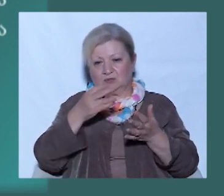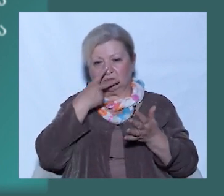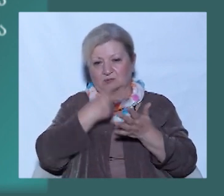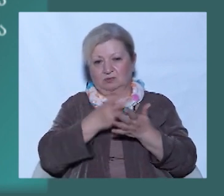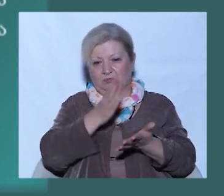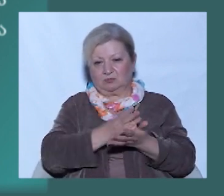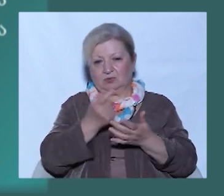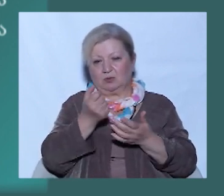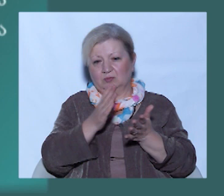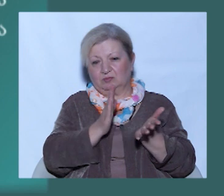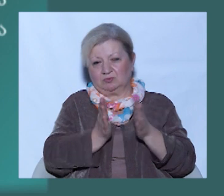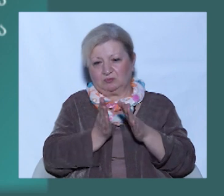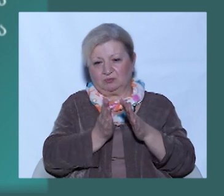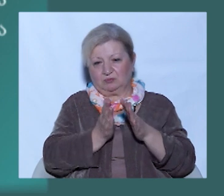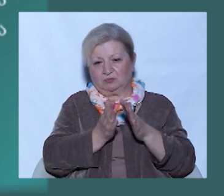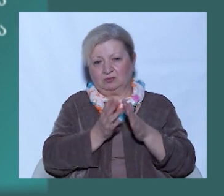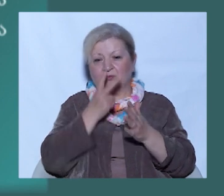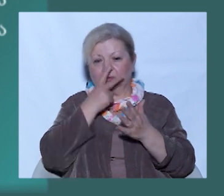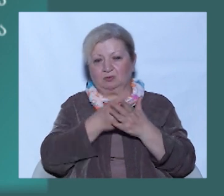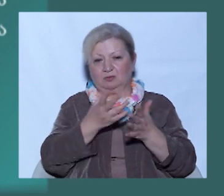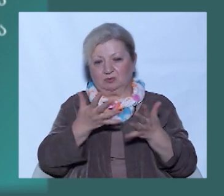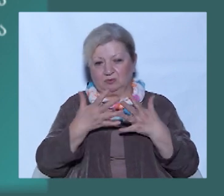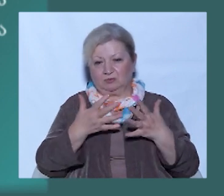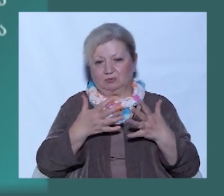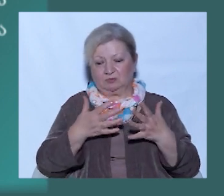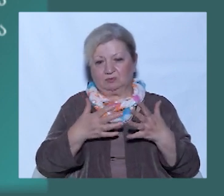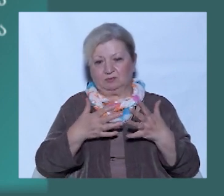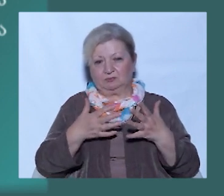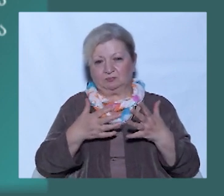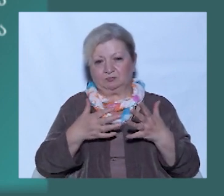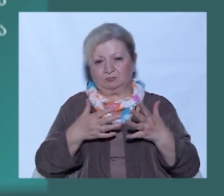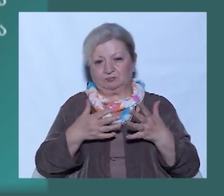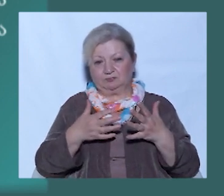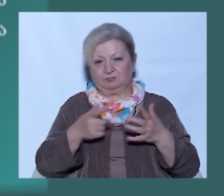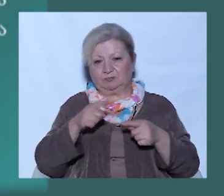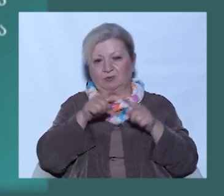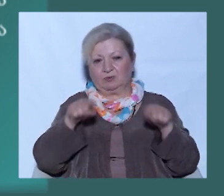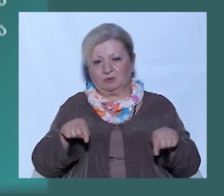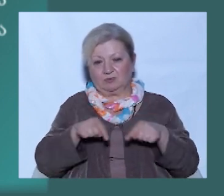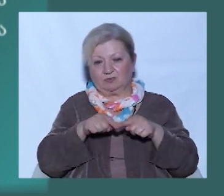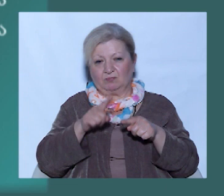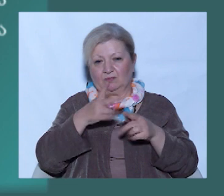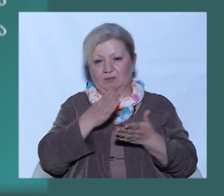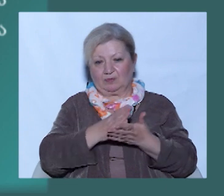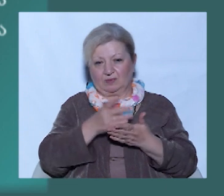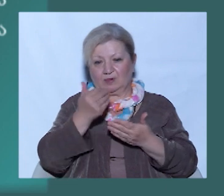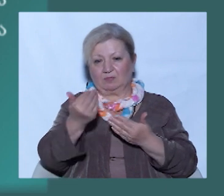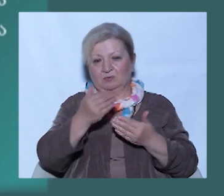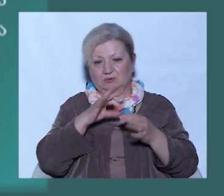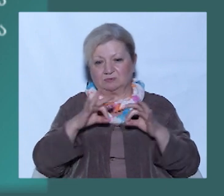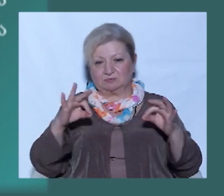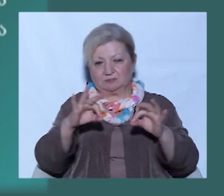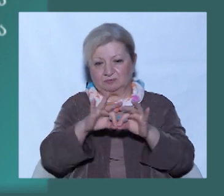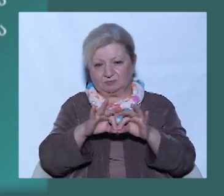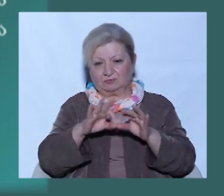გრადუსით არის მოცემულ მომენტში, ოდრავ გადავხაროთ ჩარჩო და გასაგები რომ გახდეს. ეხლა ჩარჩო მოცემულ